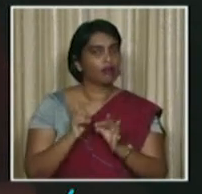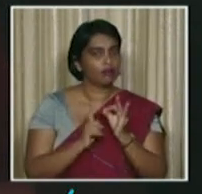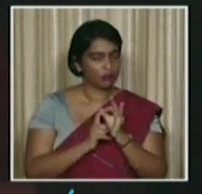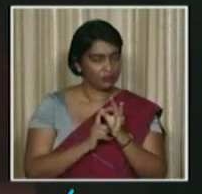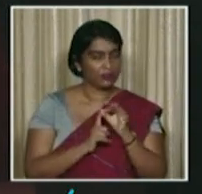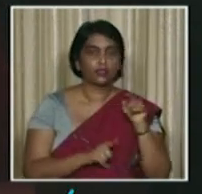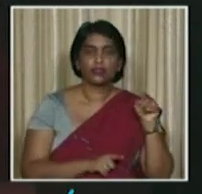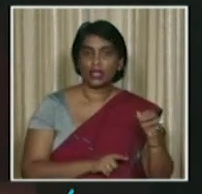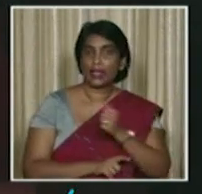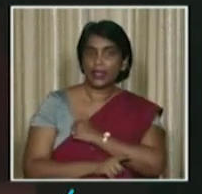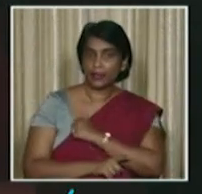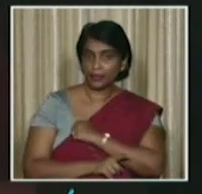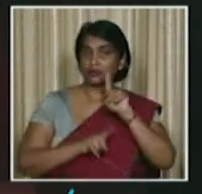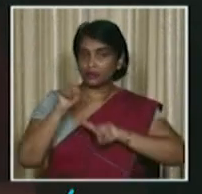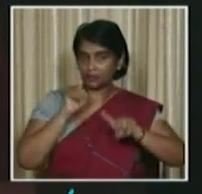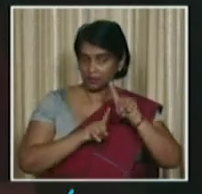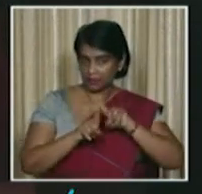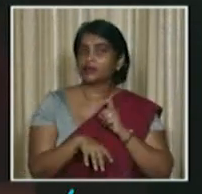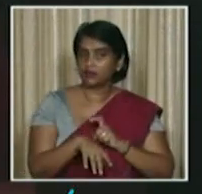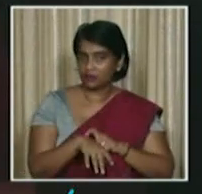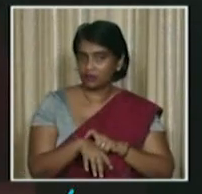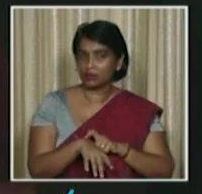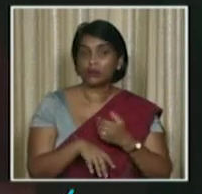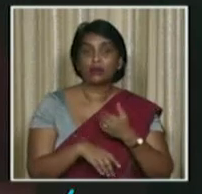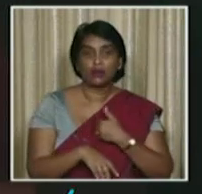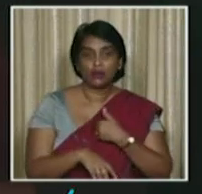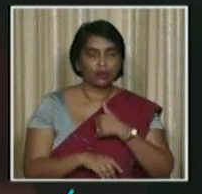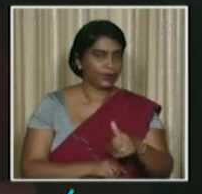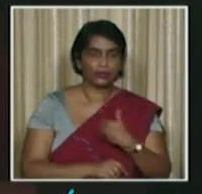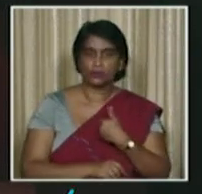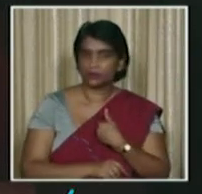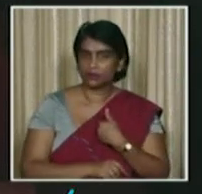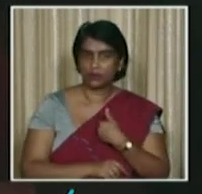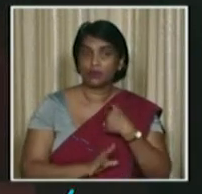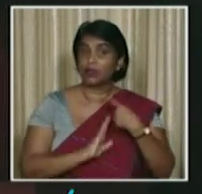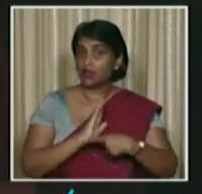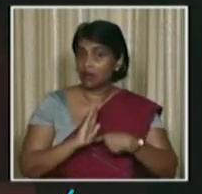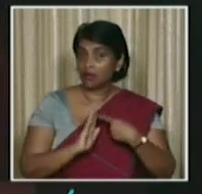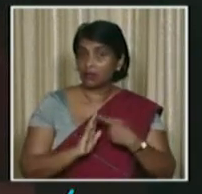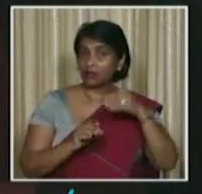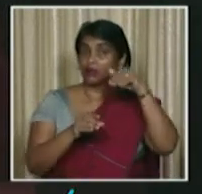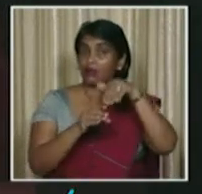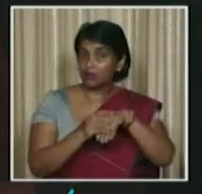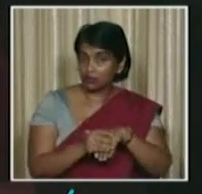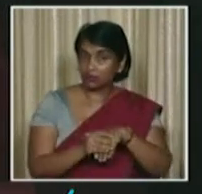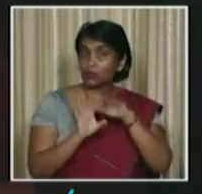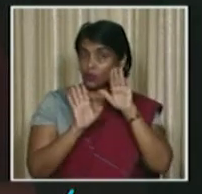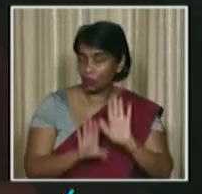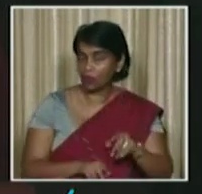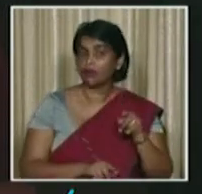මේ තානාපති දූත පිරිස අපි හමු වුණා. අපි කිසිම දවසක රටේ අභ්‍යන්තරව සිදුවිය